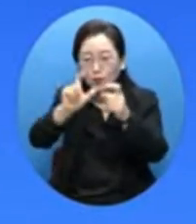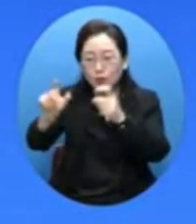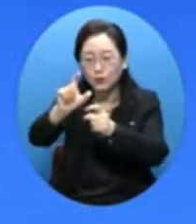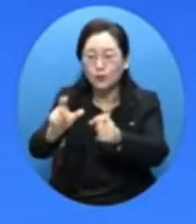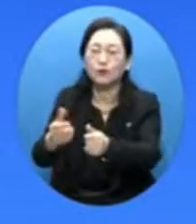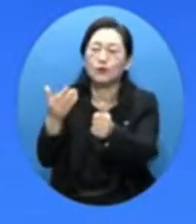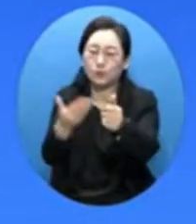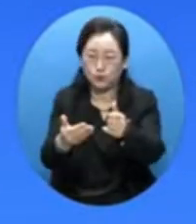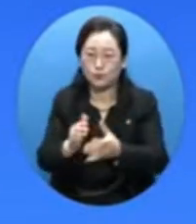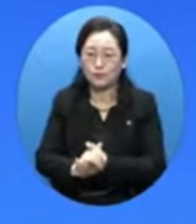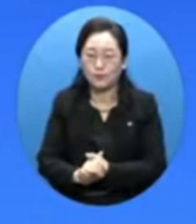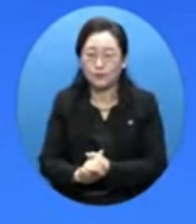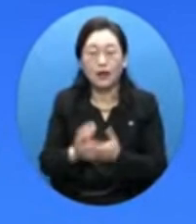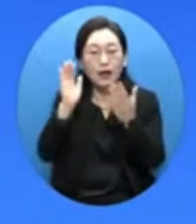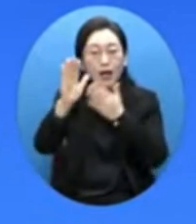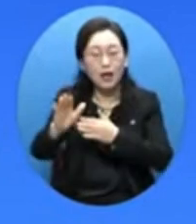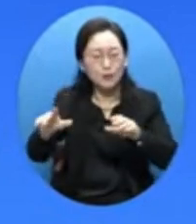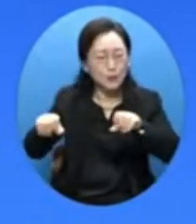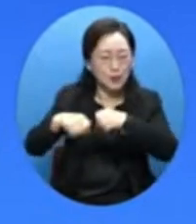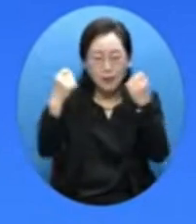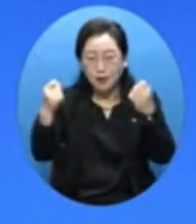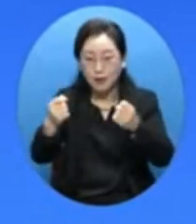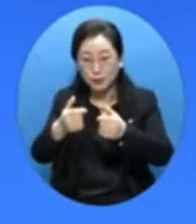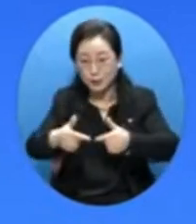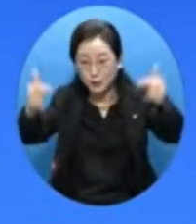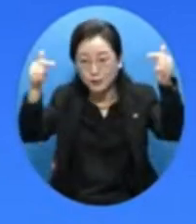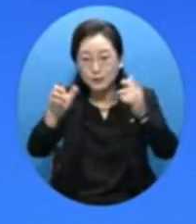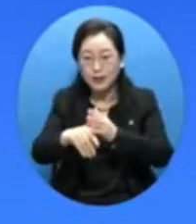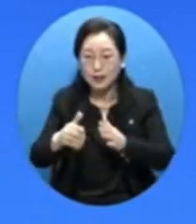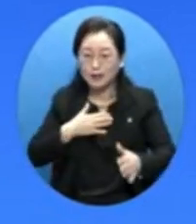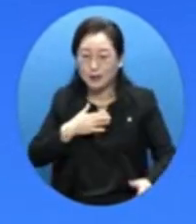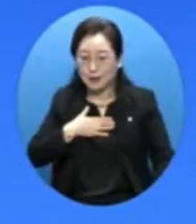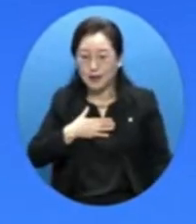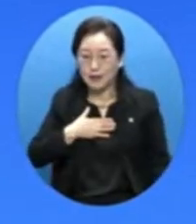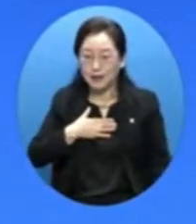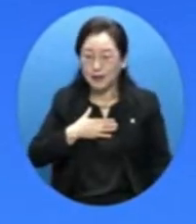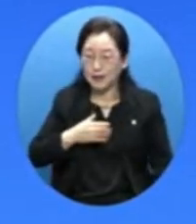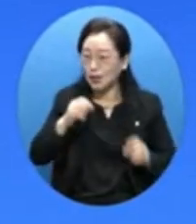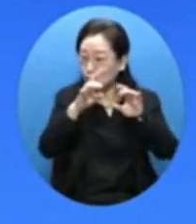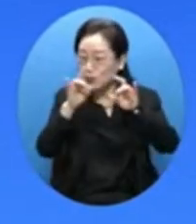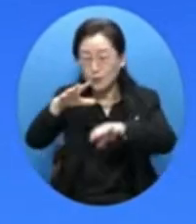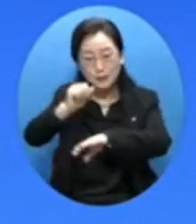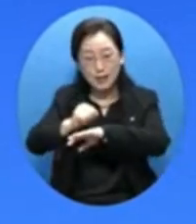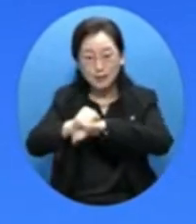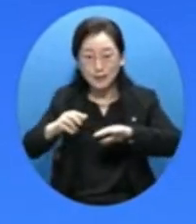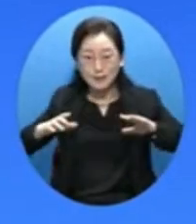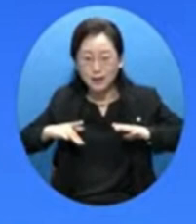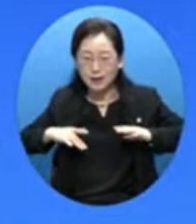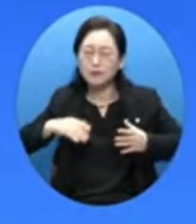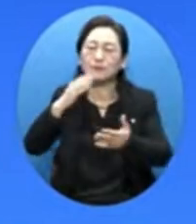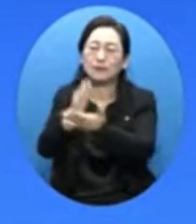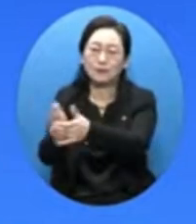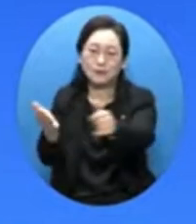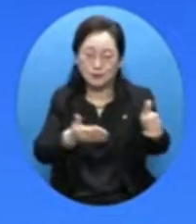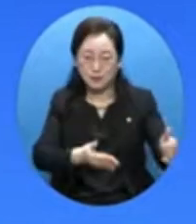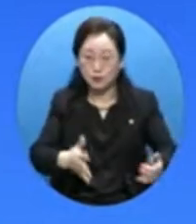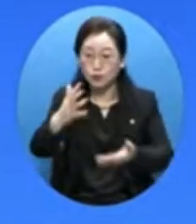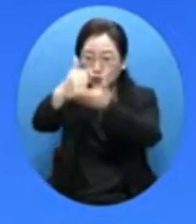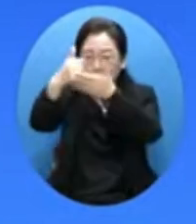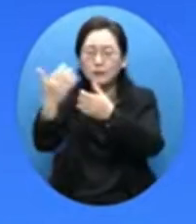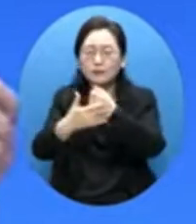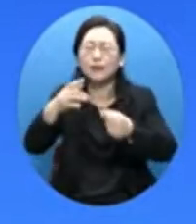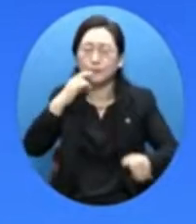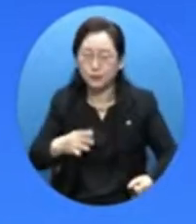하시니라. 앞으로 교회가 폭발적으로 부흥할 때 내가 이렇게 전도만 해서 부흥했다고 자랑한 사람 없게 되기를 바랍니다. 주님이 은혜를